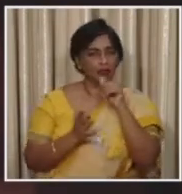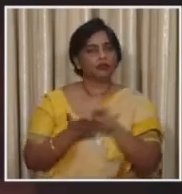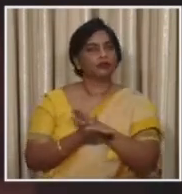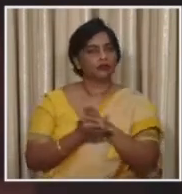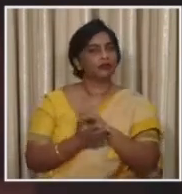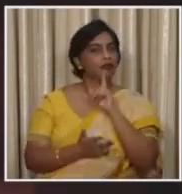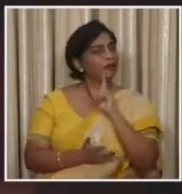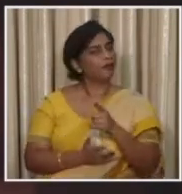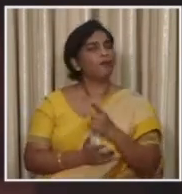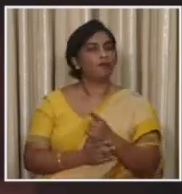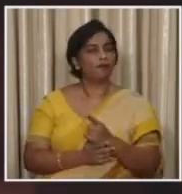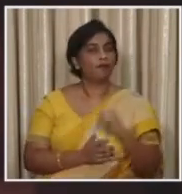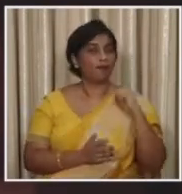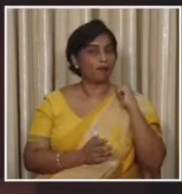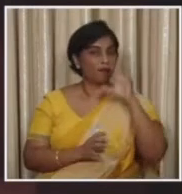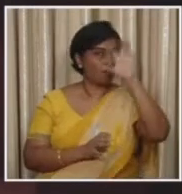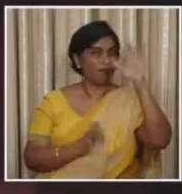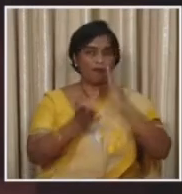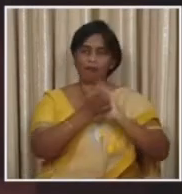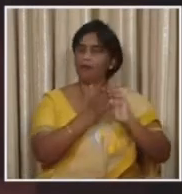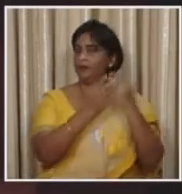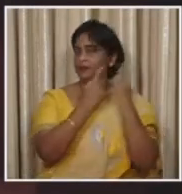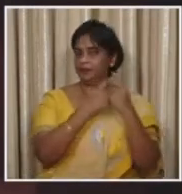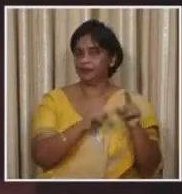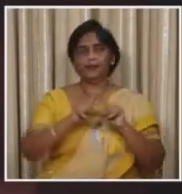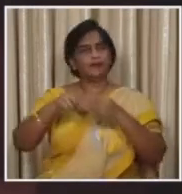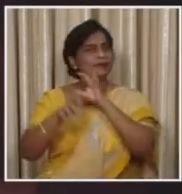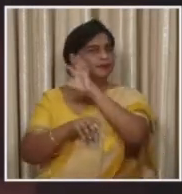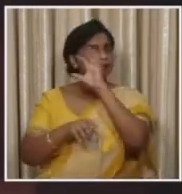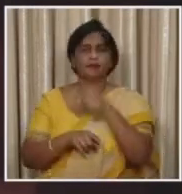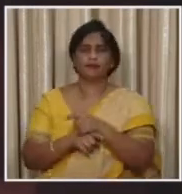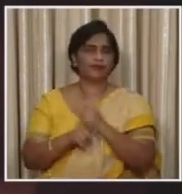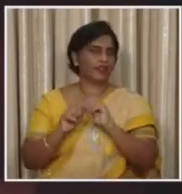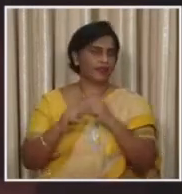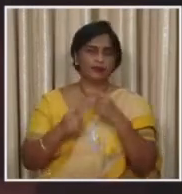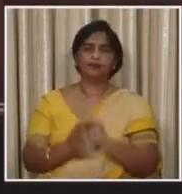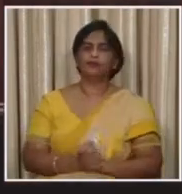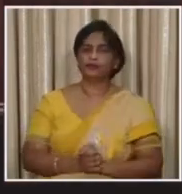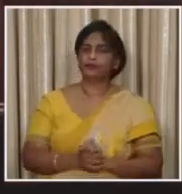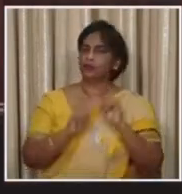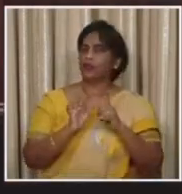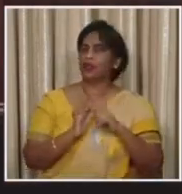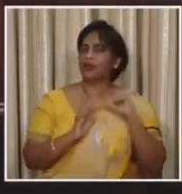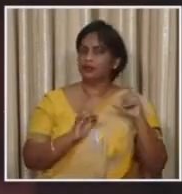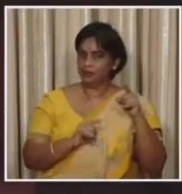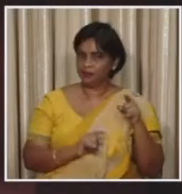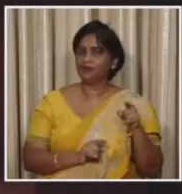ඉස්මතු වුණා බලවත් රටවල් වලට එක සැලකිල්ලකුත් අනිත් රටවල් වලට තවත් සැලකිල්ලකුත්.